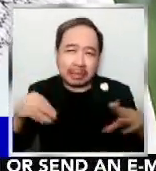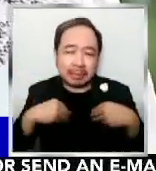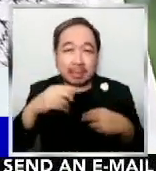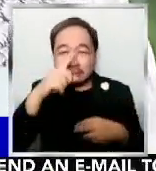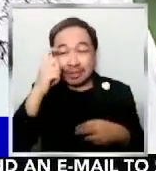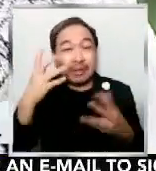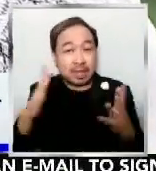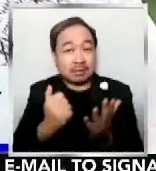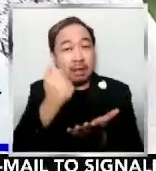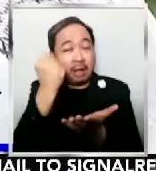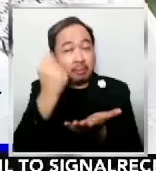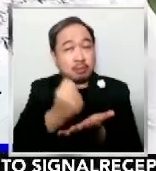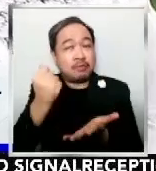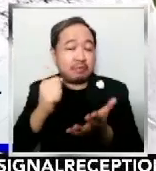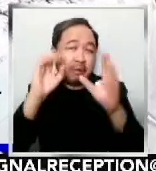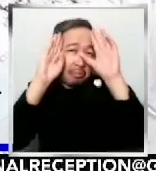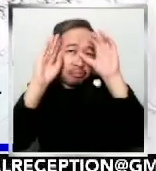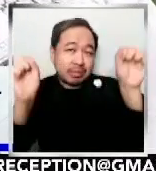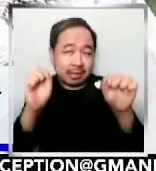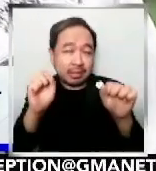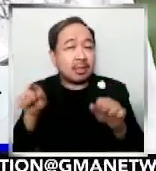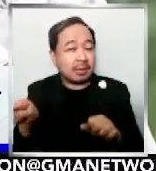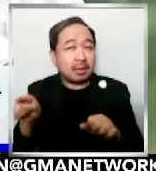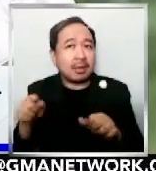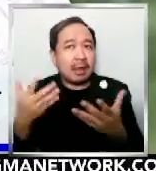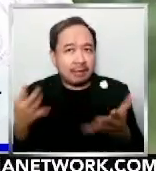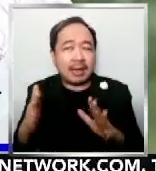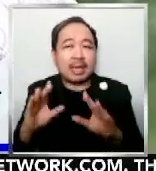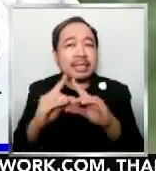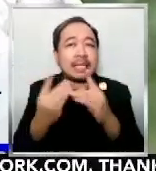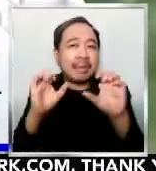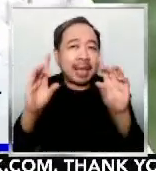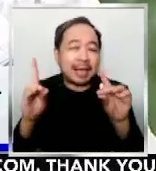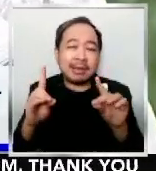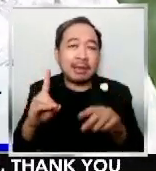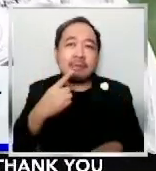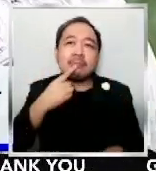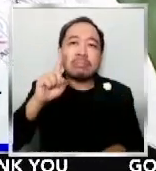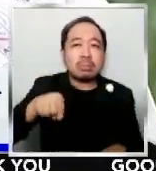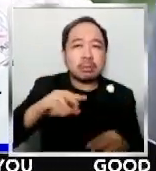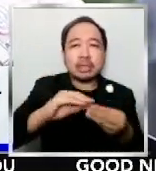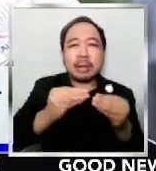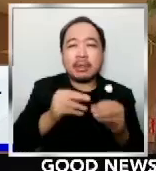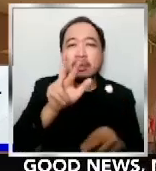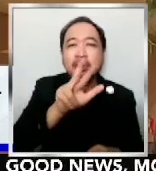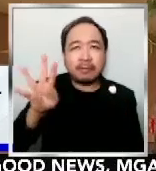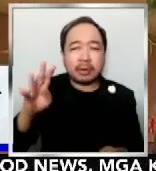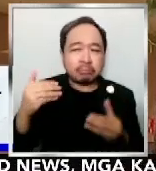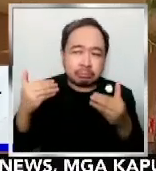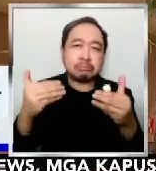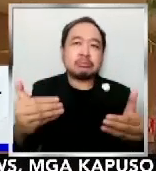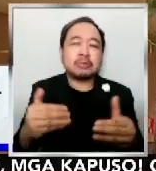meron na po itong Department Order 34. So tutuloy na po tayo doon.